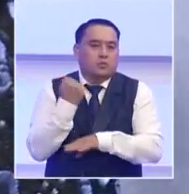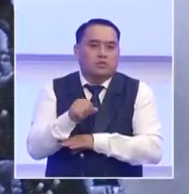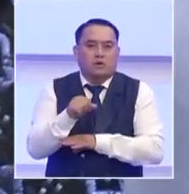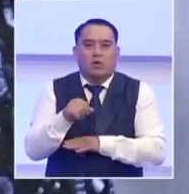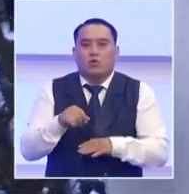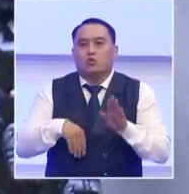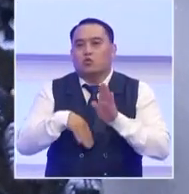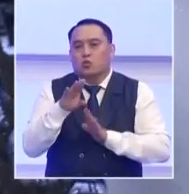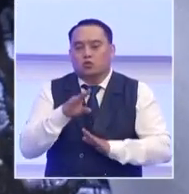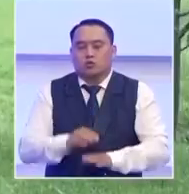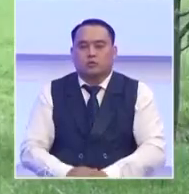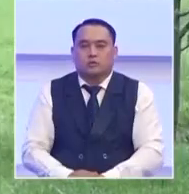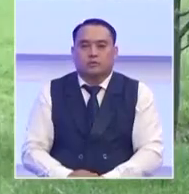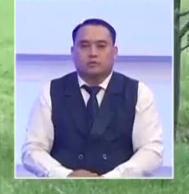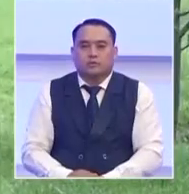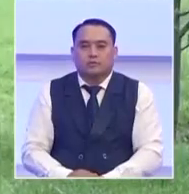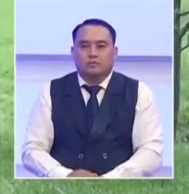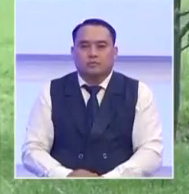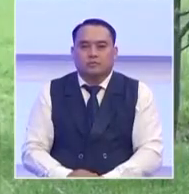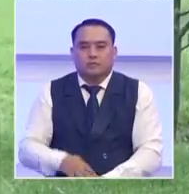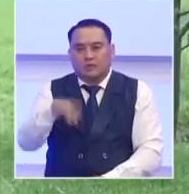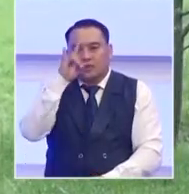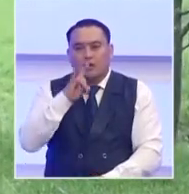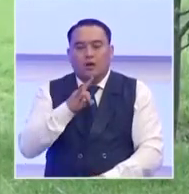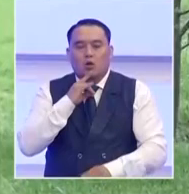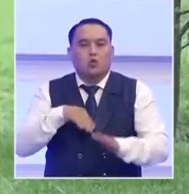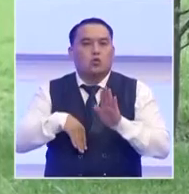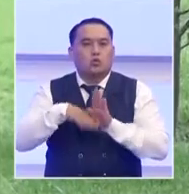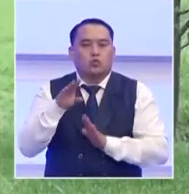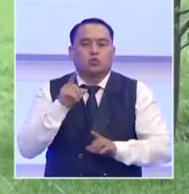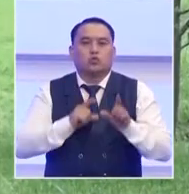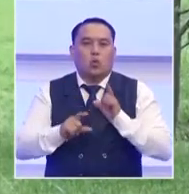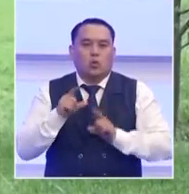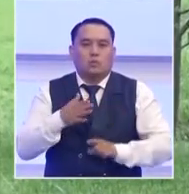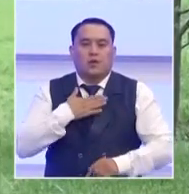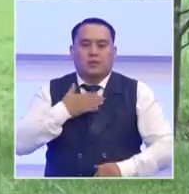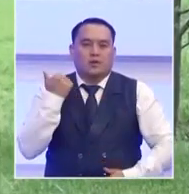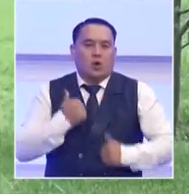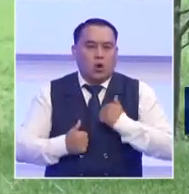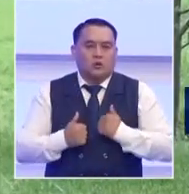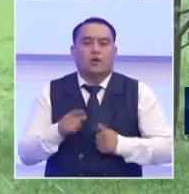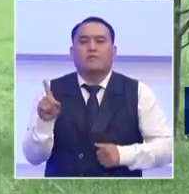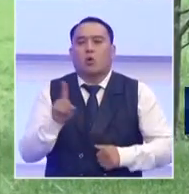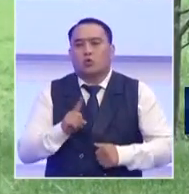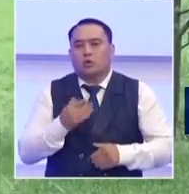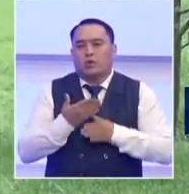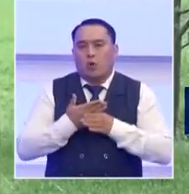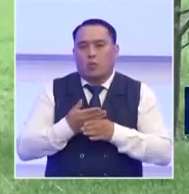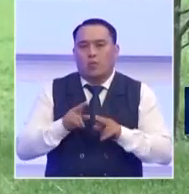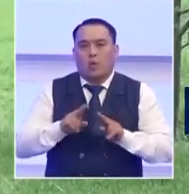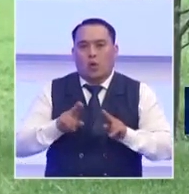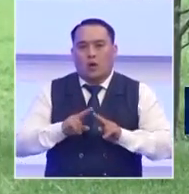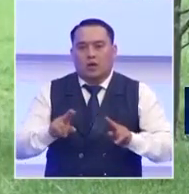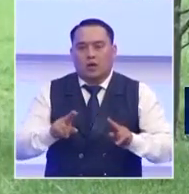үздік студент атанып отыр. Қазақстанның үздік студенттерінің қатарында болу мен үшін үлкен мәртебе. Ол жолда маған көмектескен